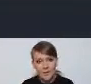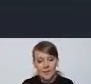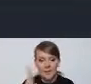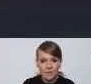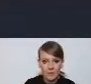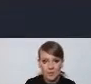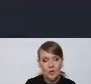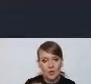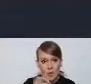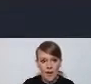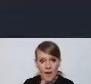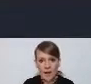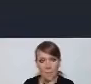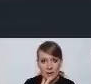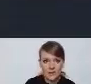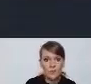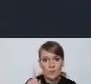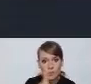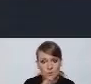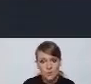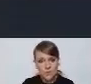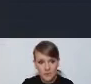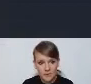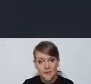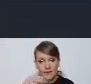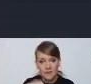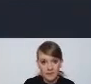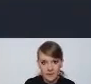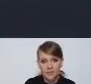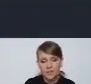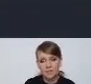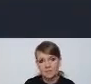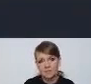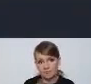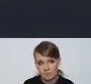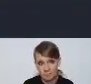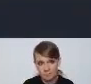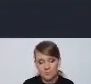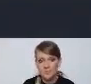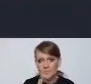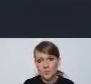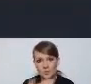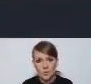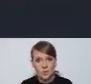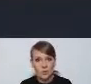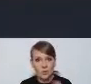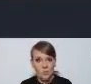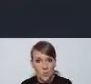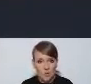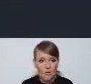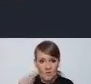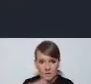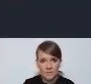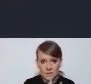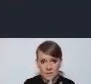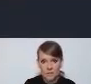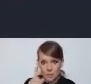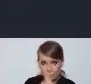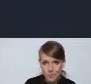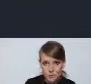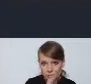chociaż partnerstwo publiczno-prywatne łączy w sobie jedno i drugie, bo z jednej strony jest sposobem finansowania zadań publicznych i o tym mówi